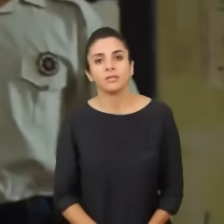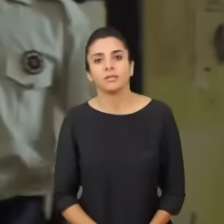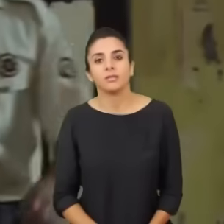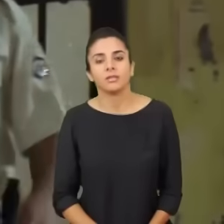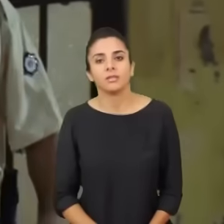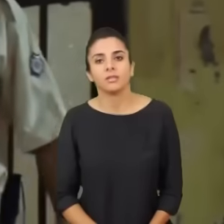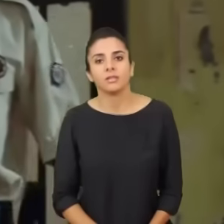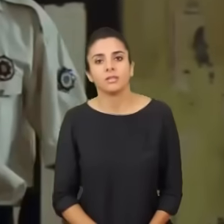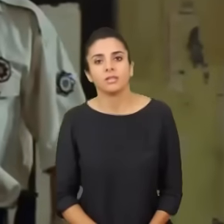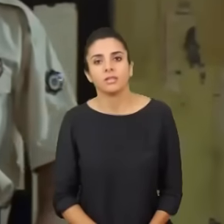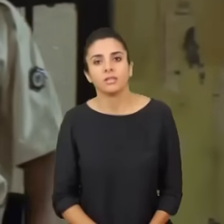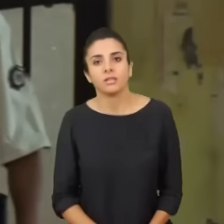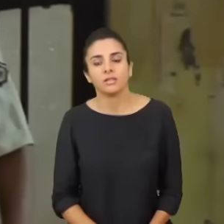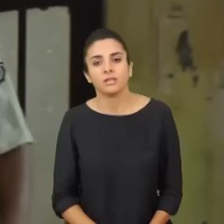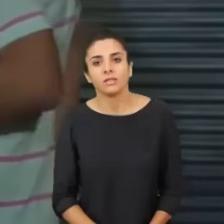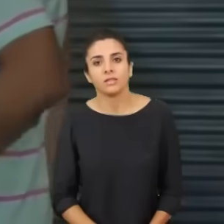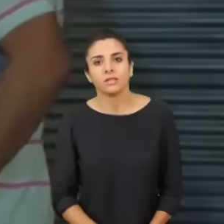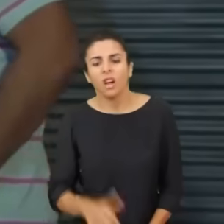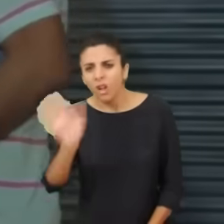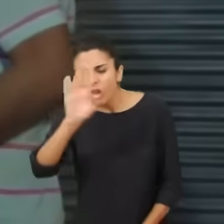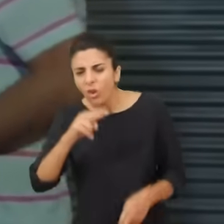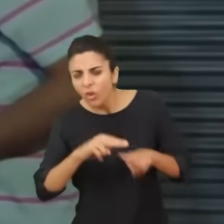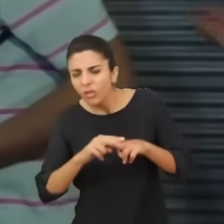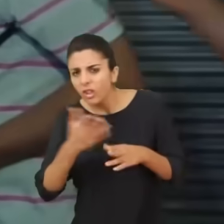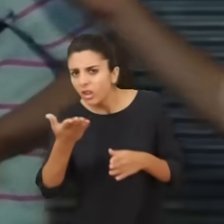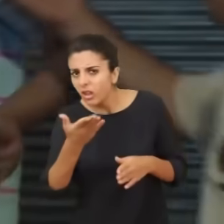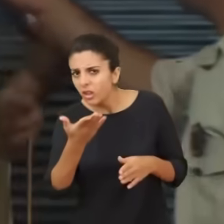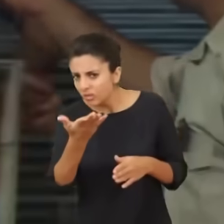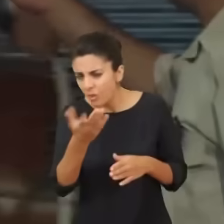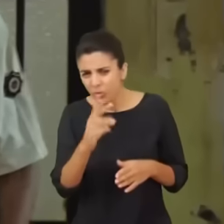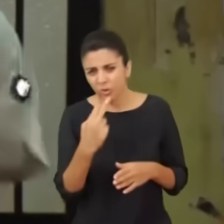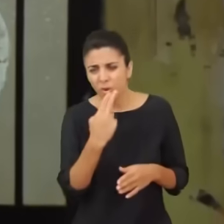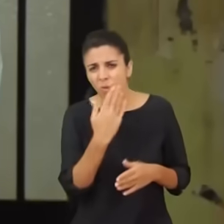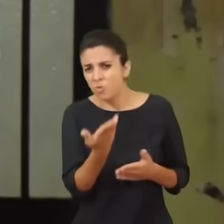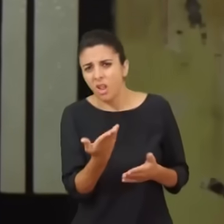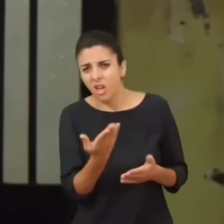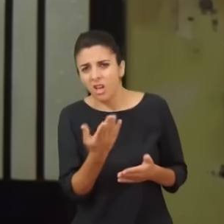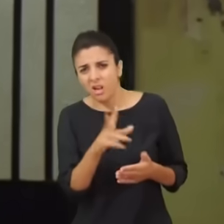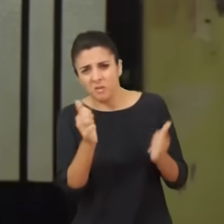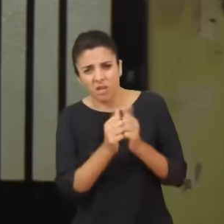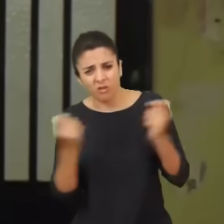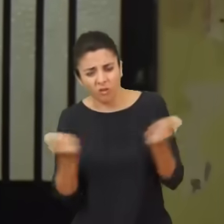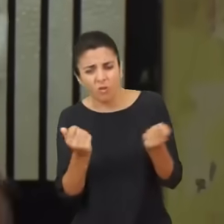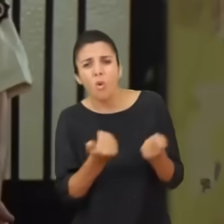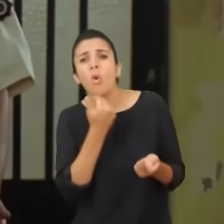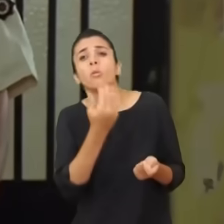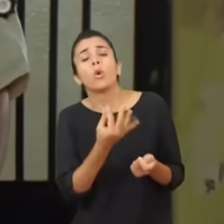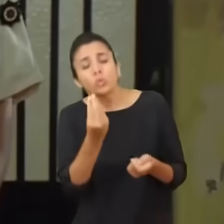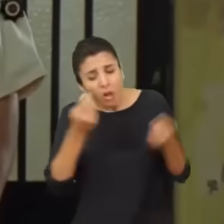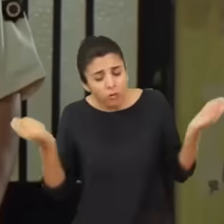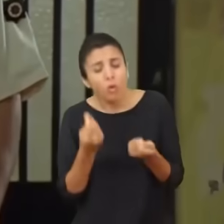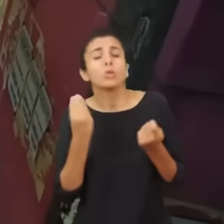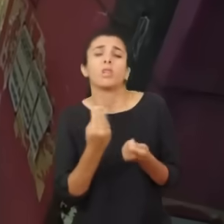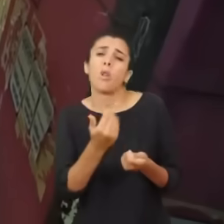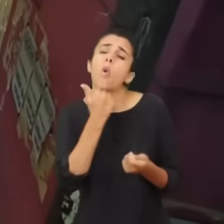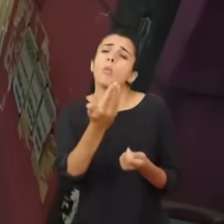Ya köftelik. Ya Adan Bey, köftelik. O ne biçim mani okuyorsun ya? Böyle mani okurum. Kurban olayım çatı. Sen de düzenli çal. Böyle